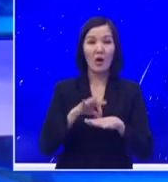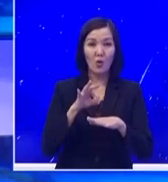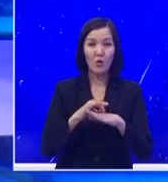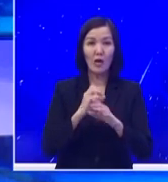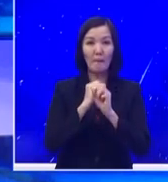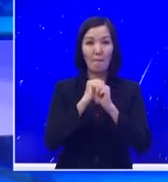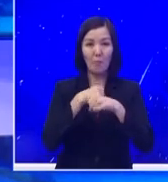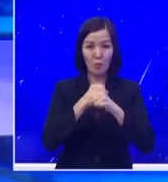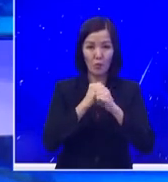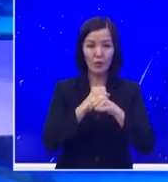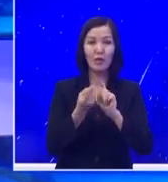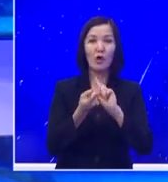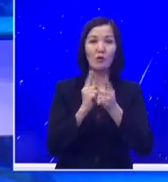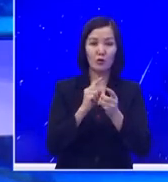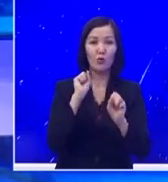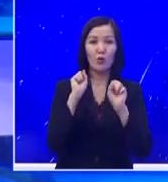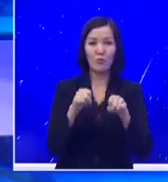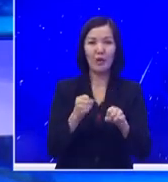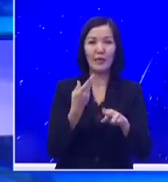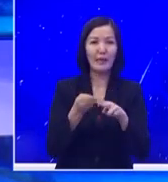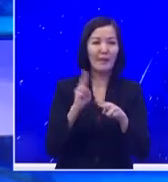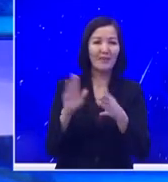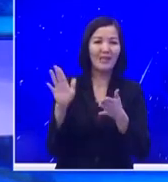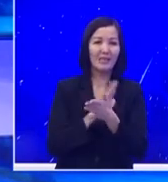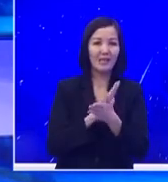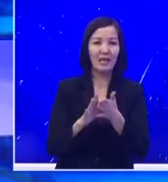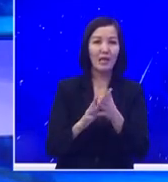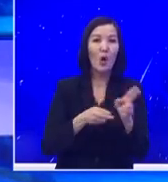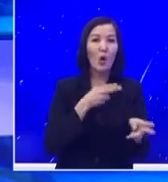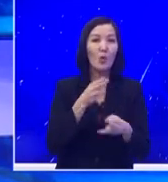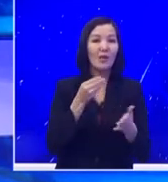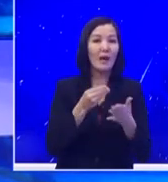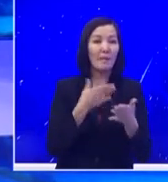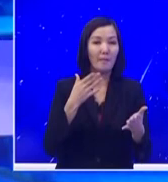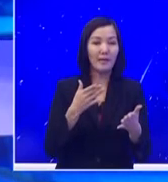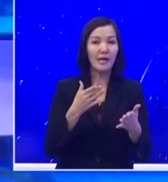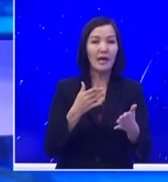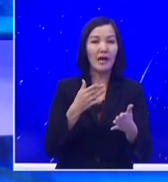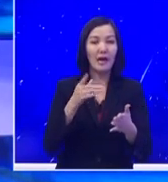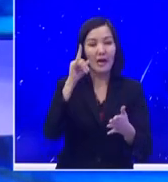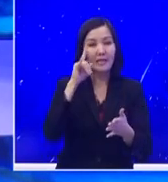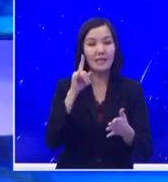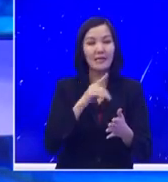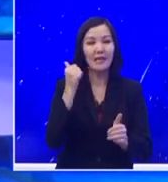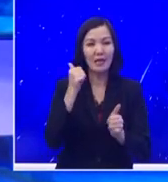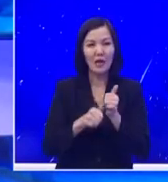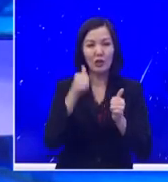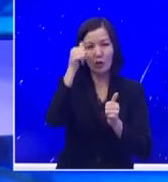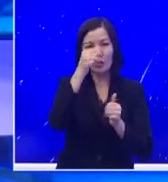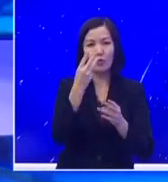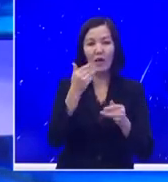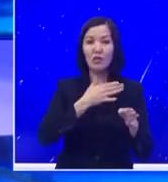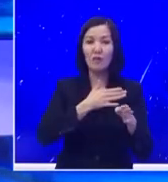Зақымданған буындарды ауыстыруға болады, тіпті тегін, отағым бат. Дегенмен еліміз оған жыл сайын қажетті қаржыны бөліп